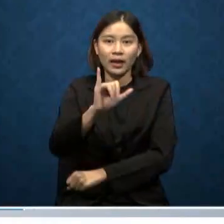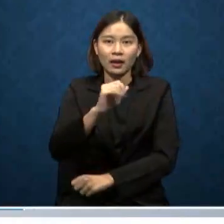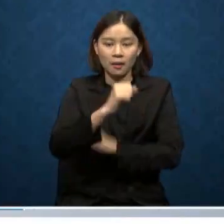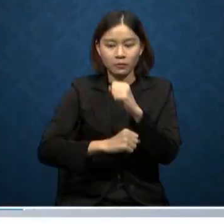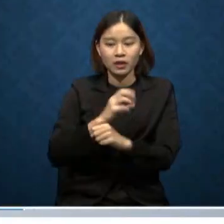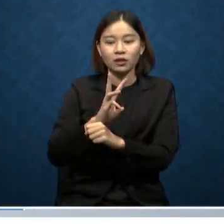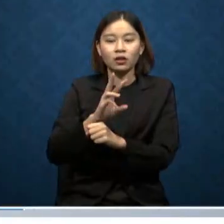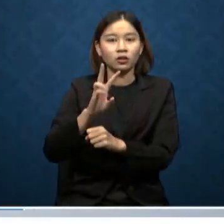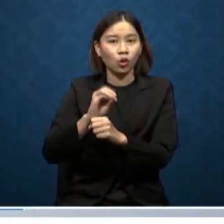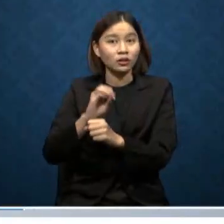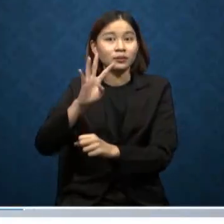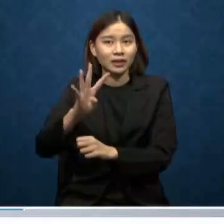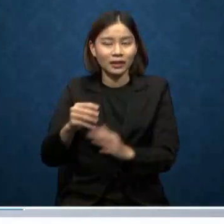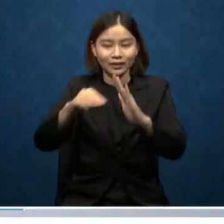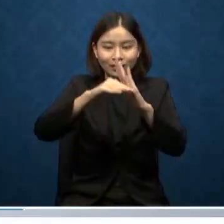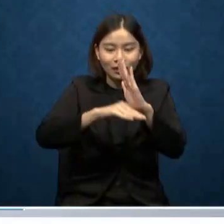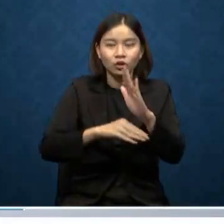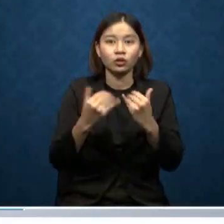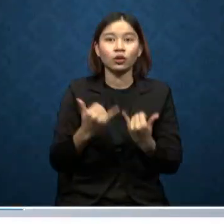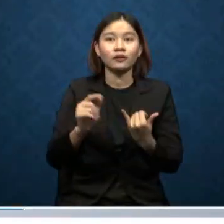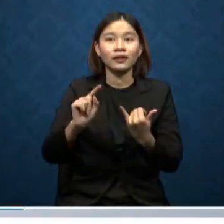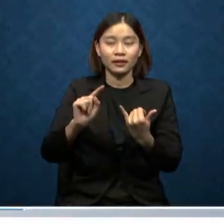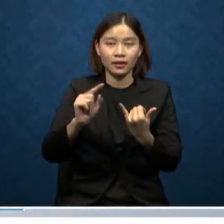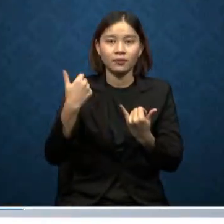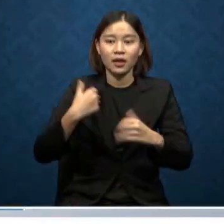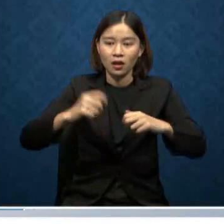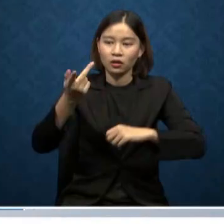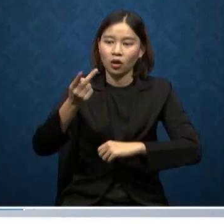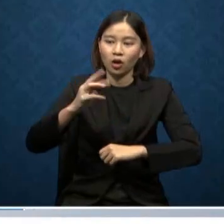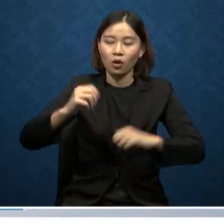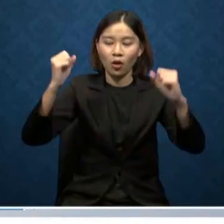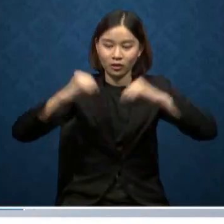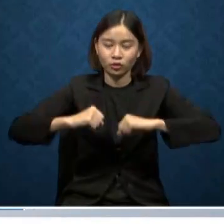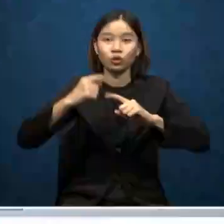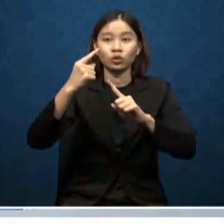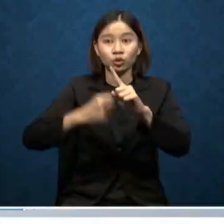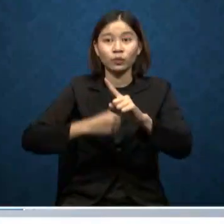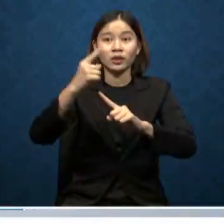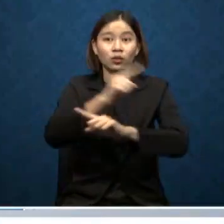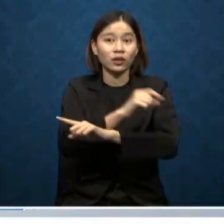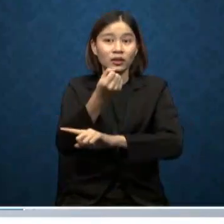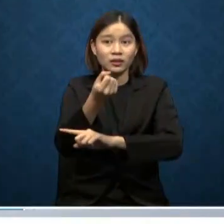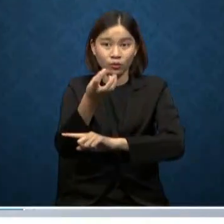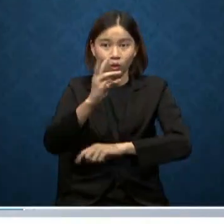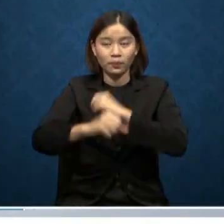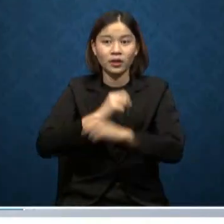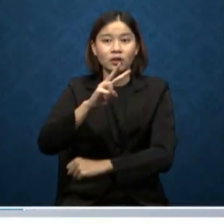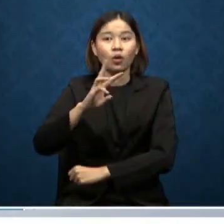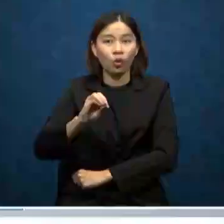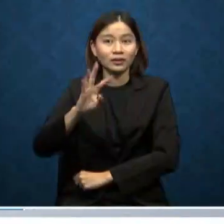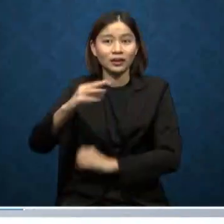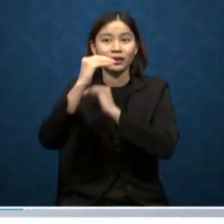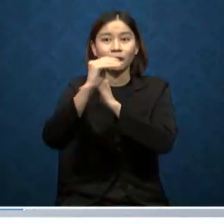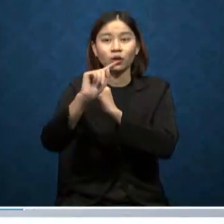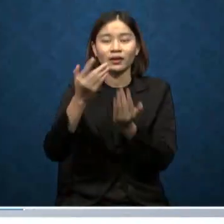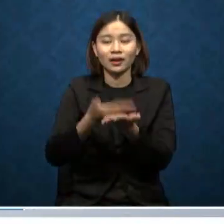64ั ในขนตอนในขณะนี้หลังจากที่มมะติ ครณา รบมตรีเมวที่ 16 มกราคม ป 64 ครับเพื่อกำหนดให